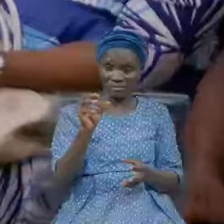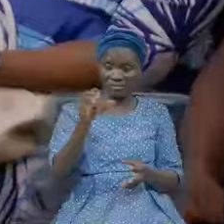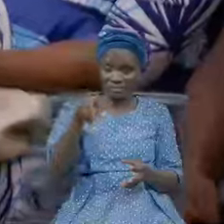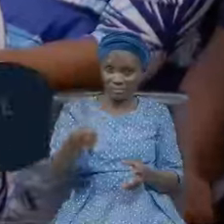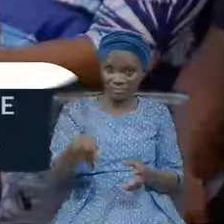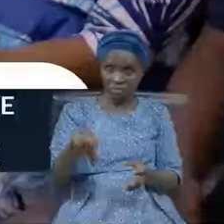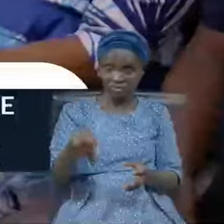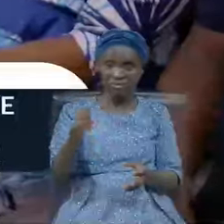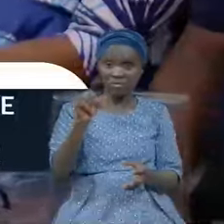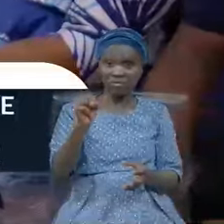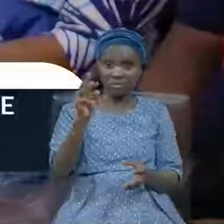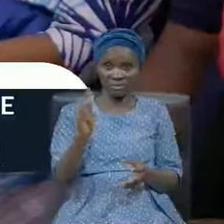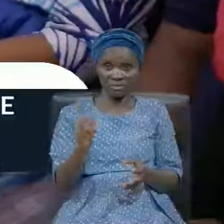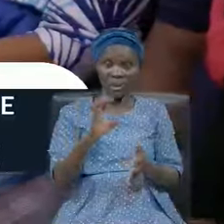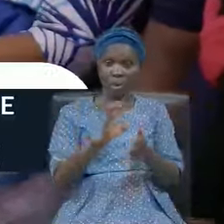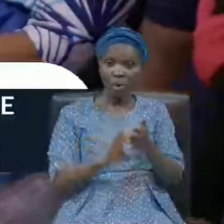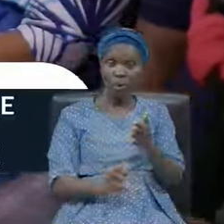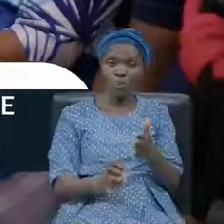119,